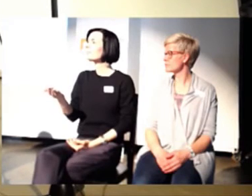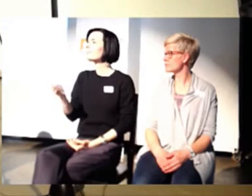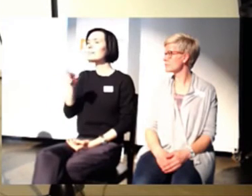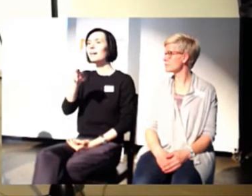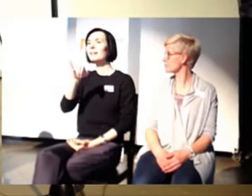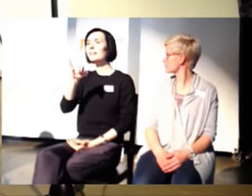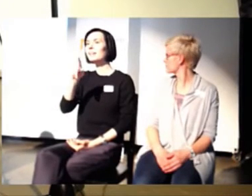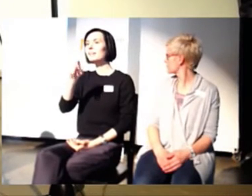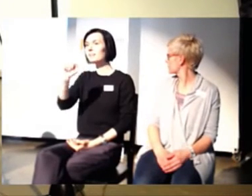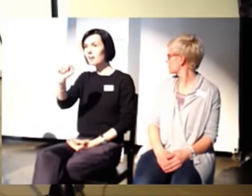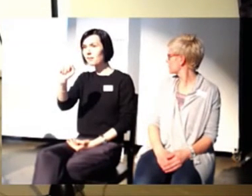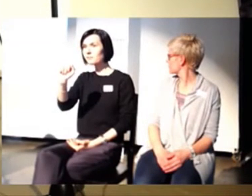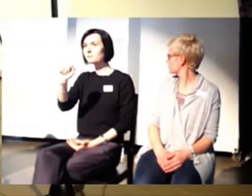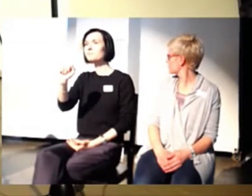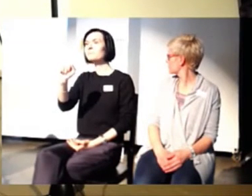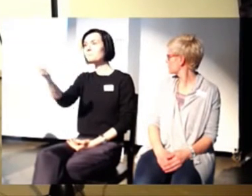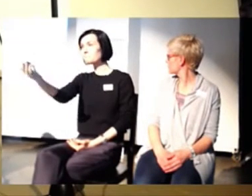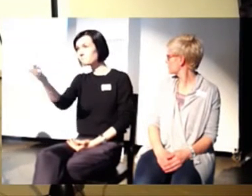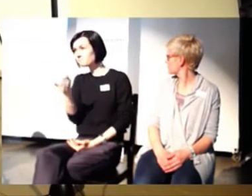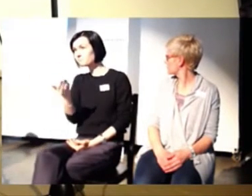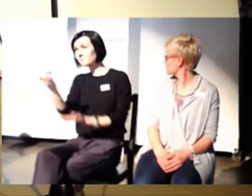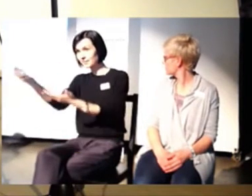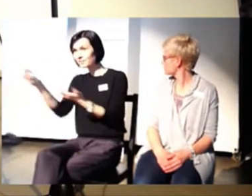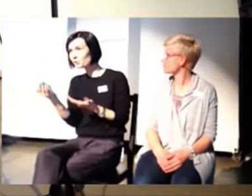Riikka, niin ole hyvä.